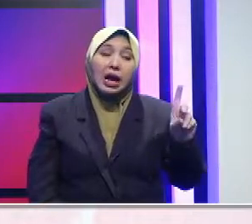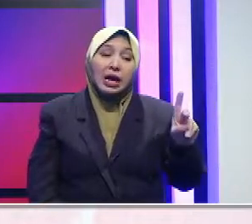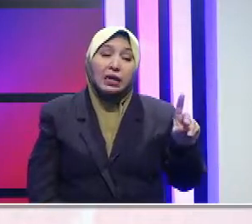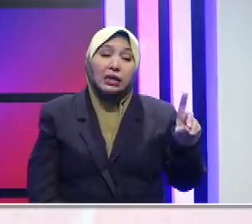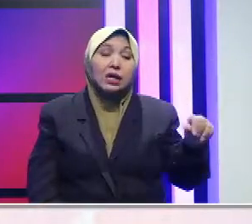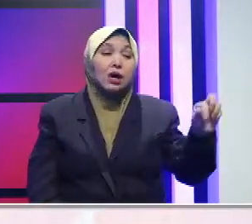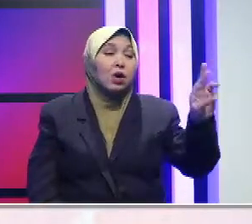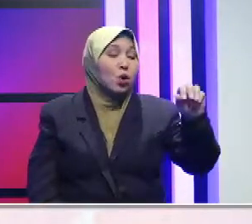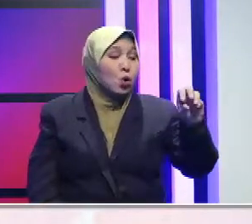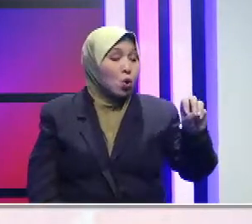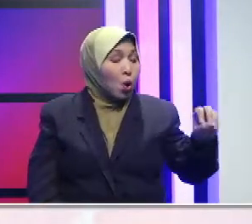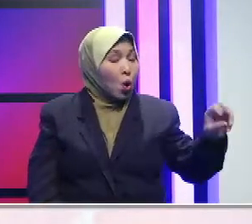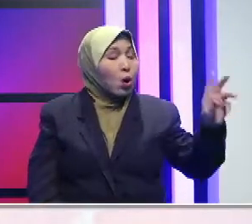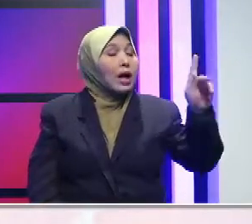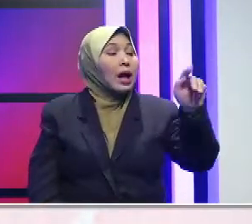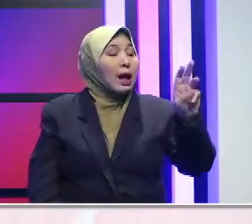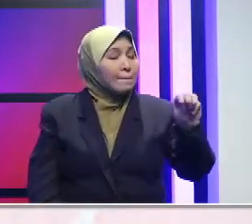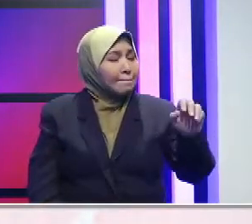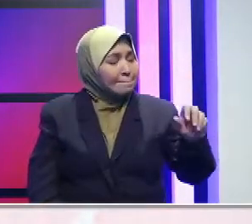adraka